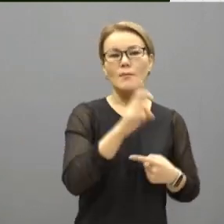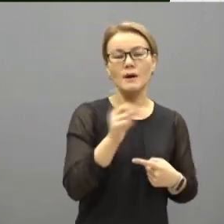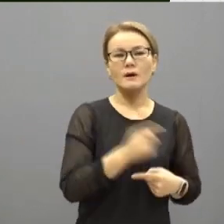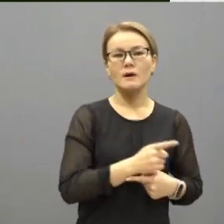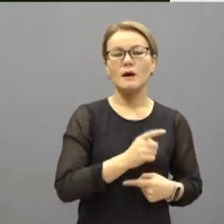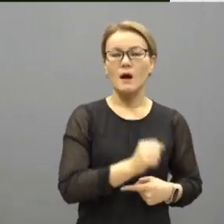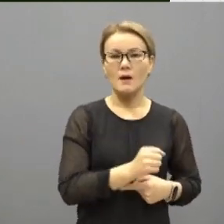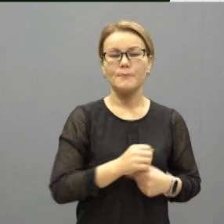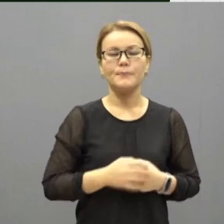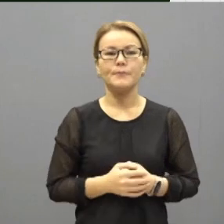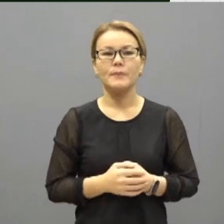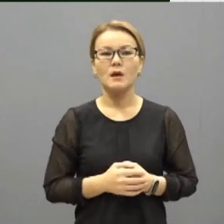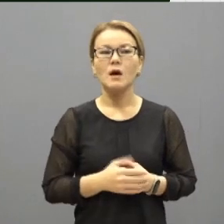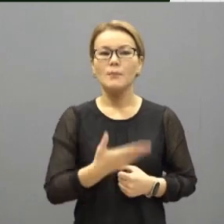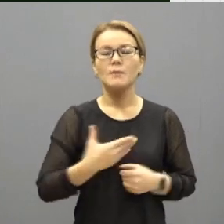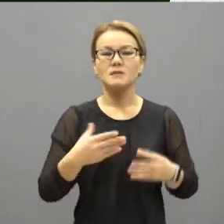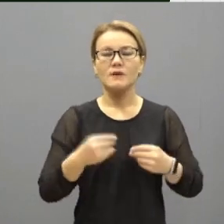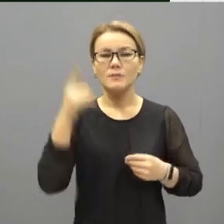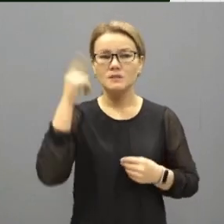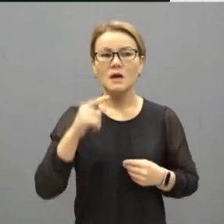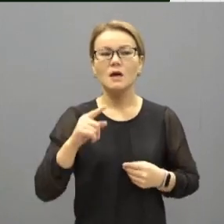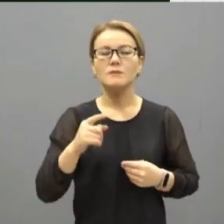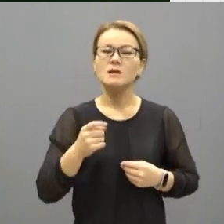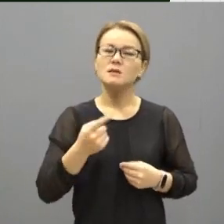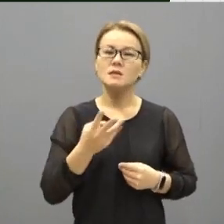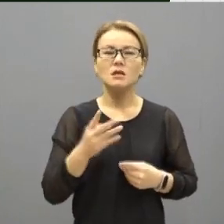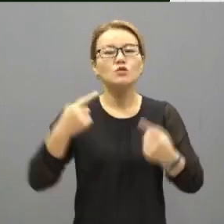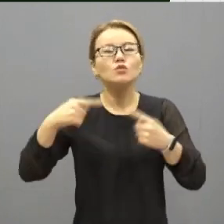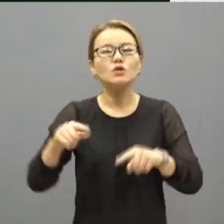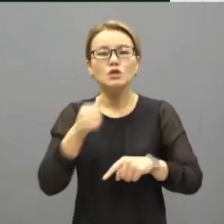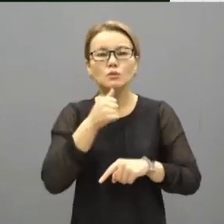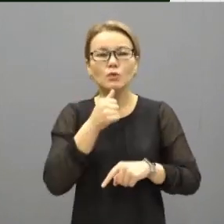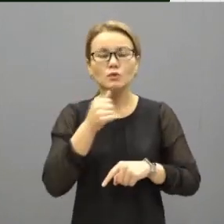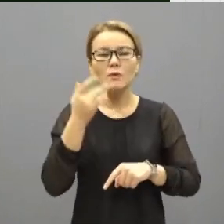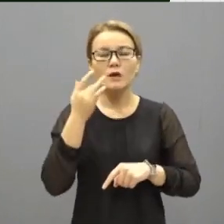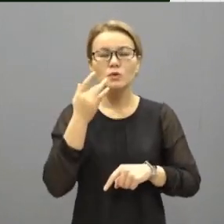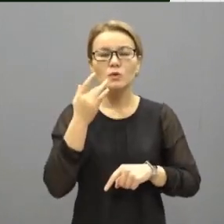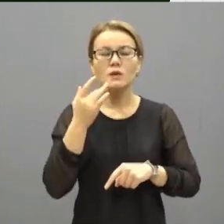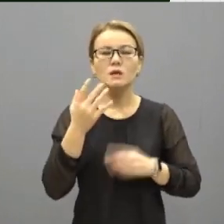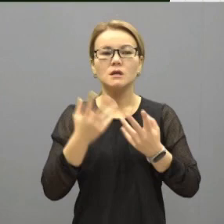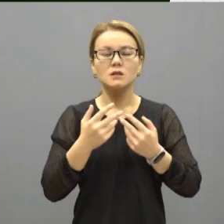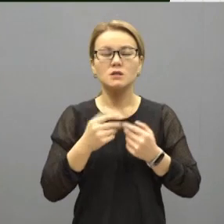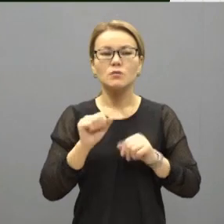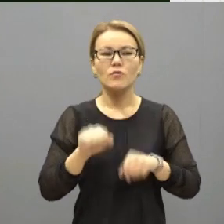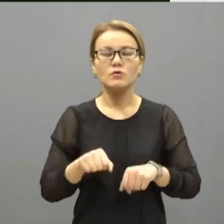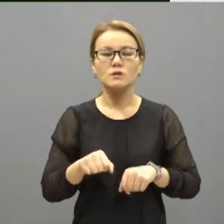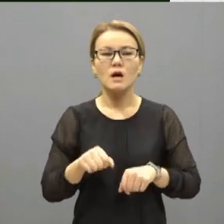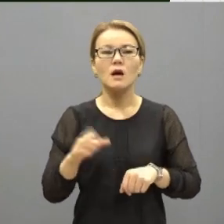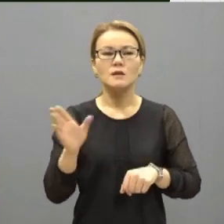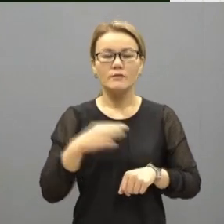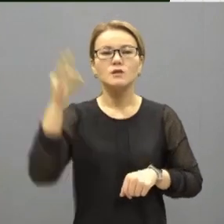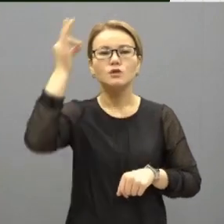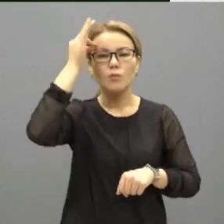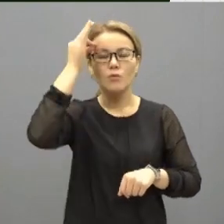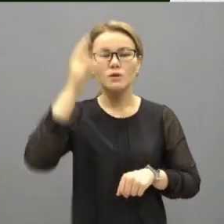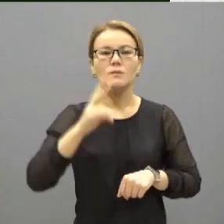a. Но мы с вами знаем и несколько других способов решения уравнений первой степени. Давайте все их вспомним